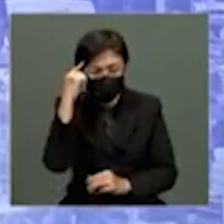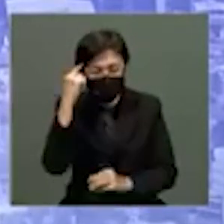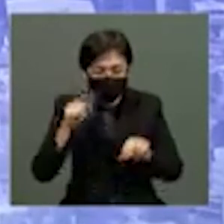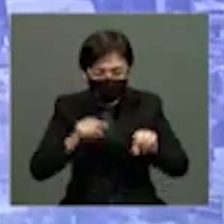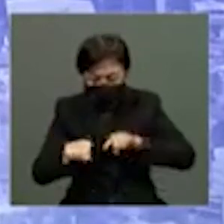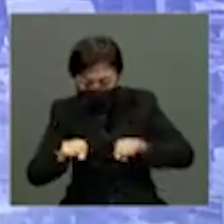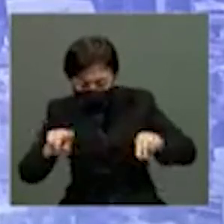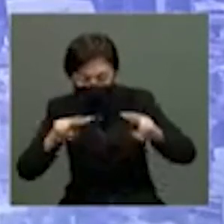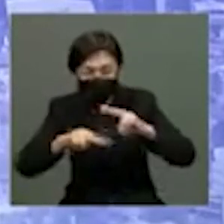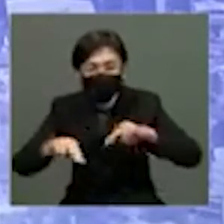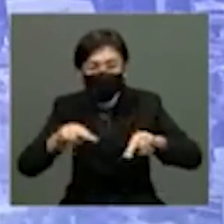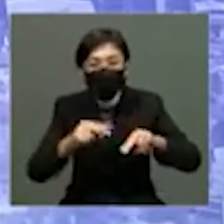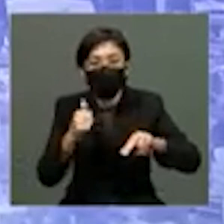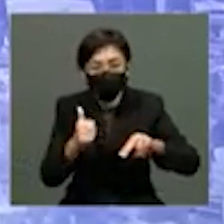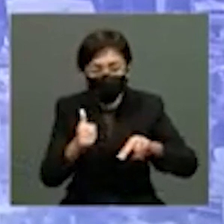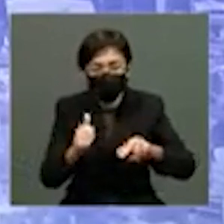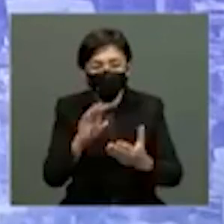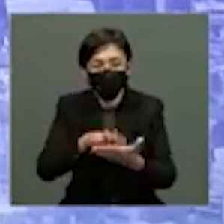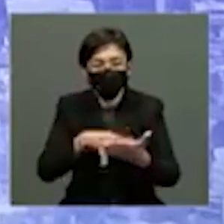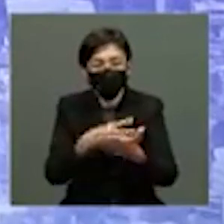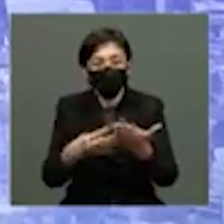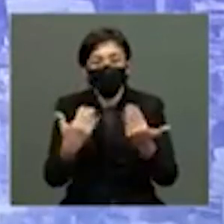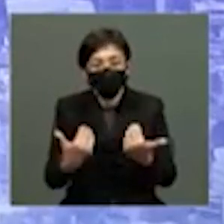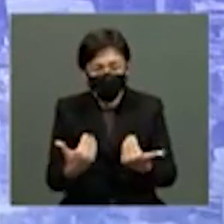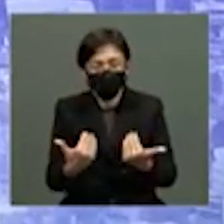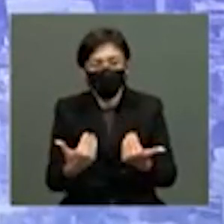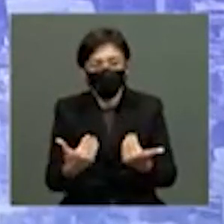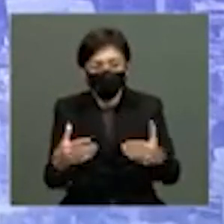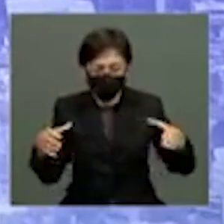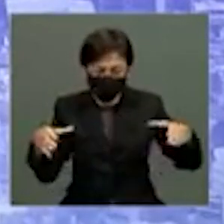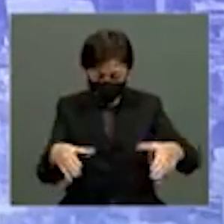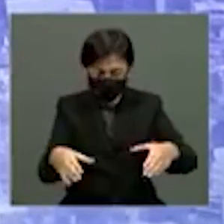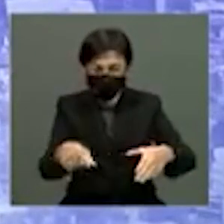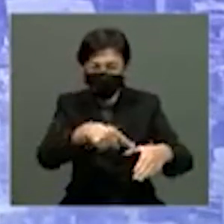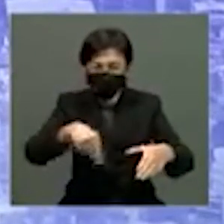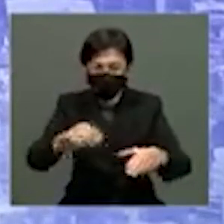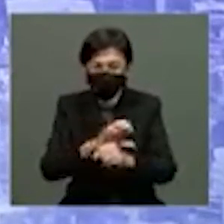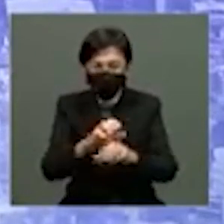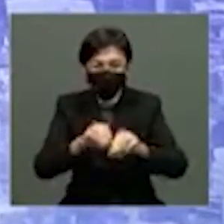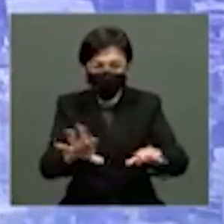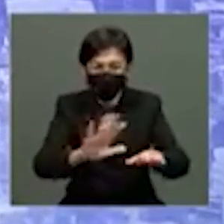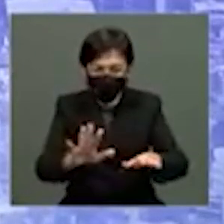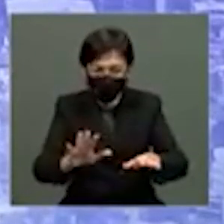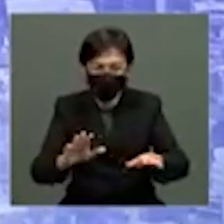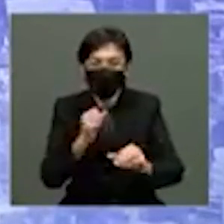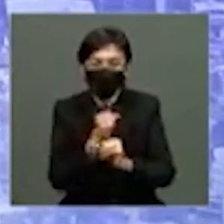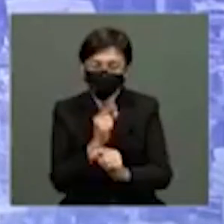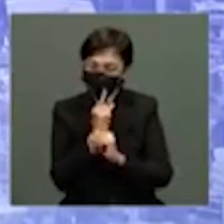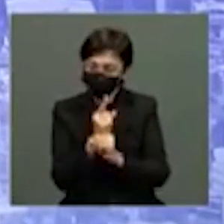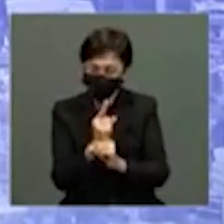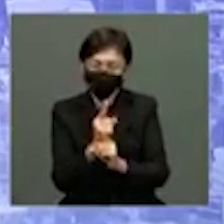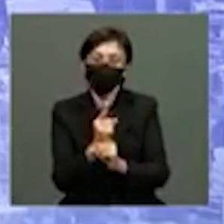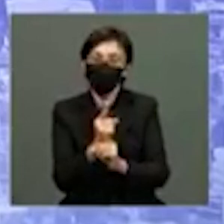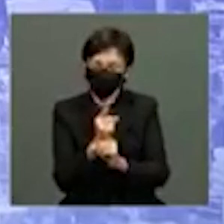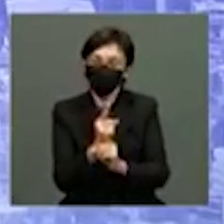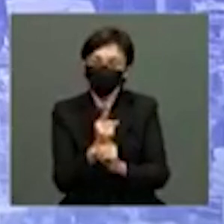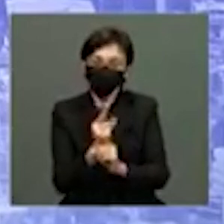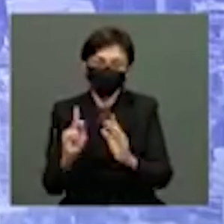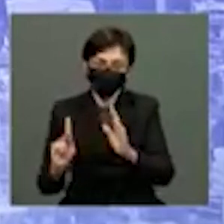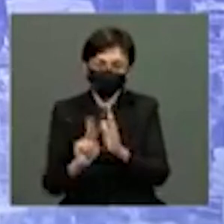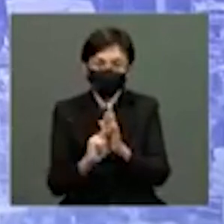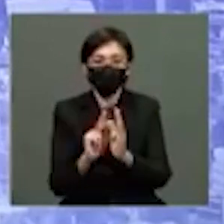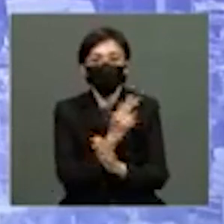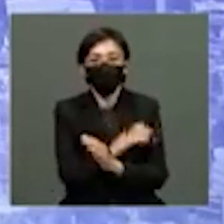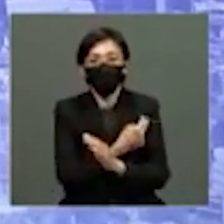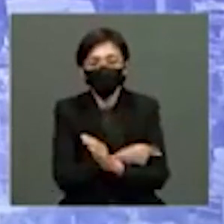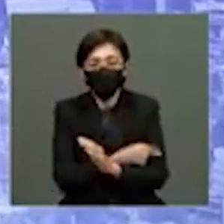างดีเนี่ยมาตรการตอนนี้ต้องขึงให้ตึงแล้วก็ปฏิบัติอย่างเข้มงวดเต็มที่กับเรียนว่า